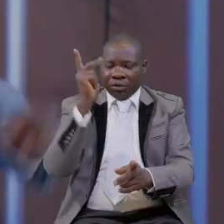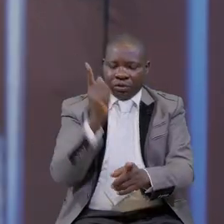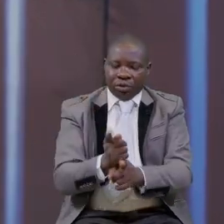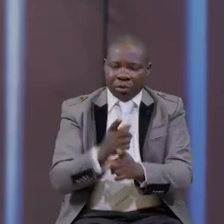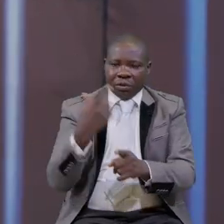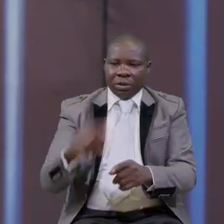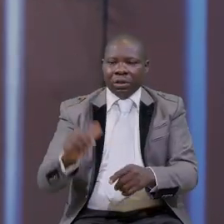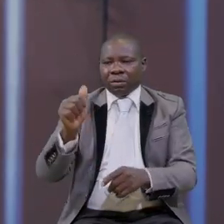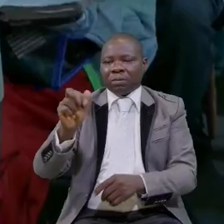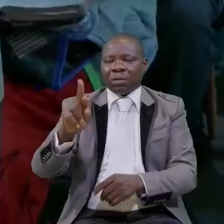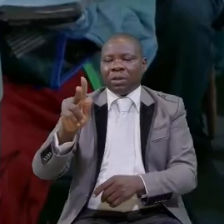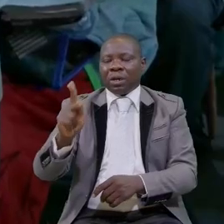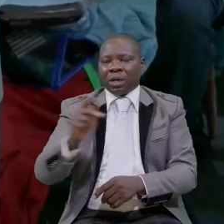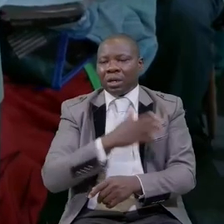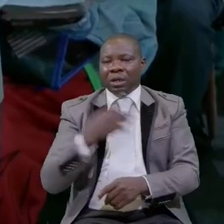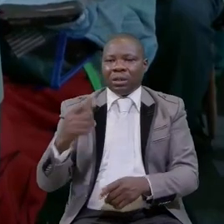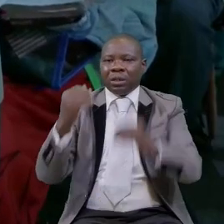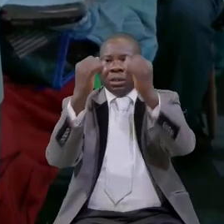leur idole est tombée.